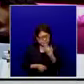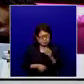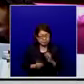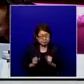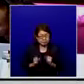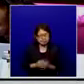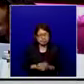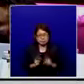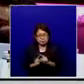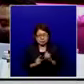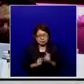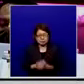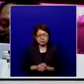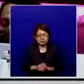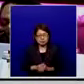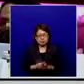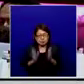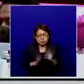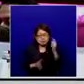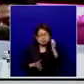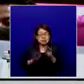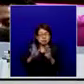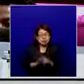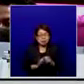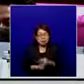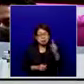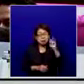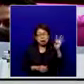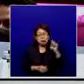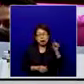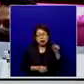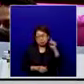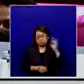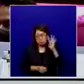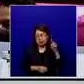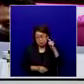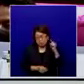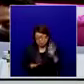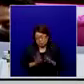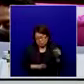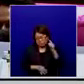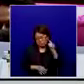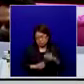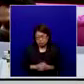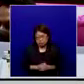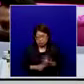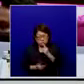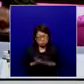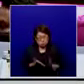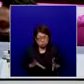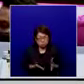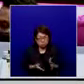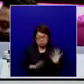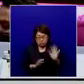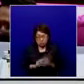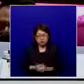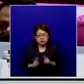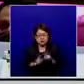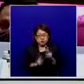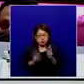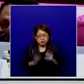1. คนที่คิดแบบนี้มันเป็นคนบ้าเท่านั้นที่คิดแบบนี้ไม่ได้หยาบนะครับ 2. คนที่คิดแบ